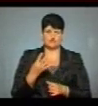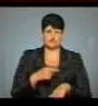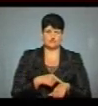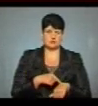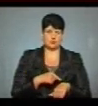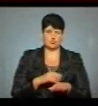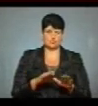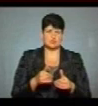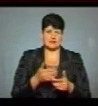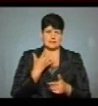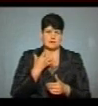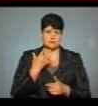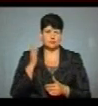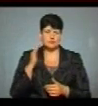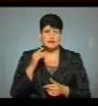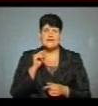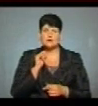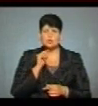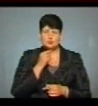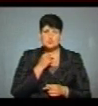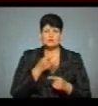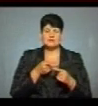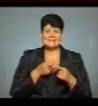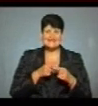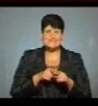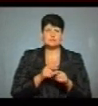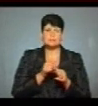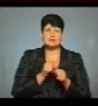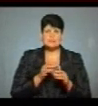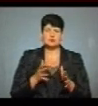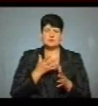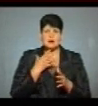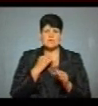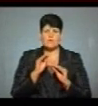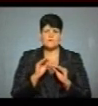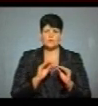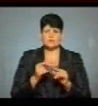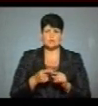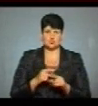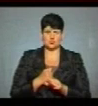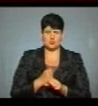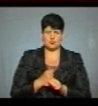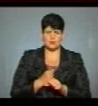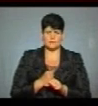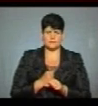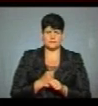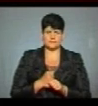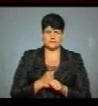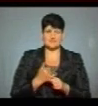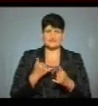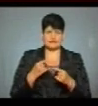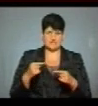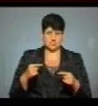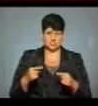подачі гарячої води. Крім того, ми технічно не можемо гарно відрегулювати цю роботу, якщо ми маємо центральну. Для інших, там, де ви